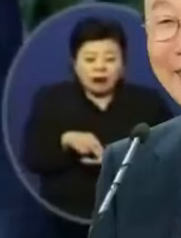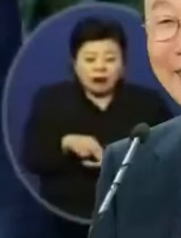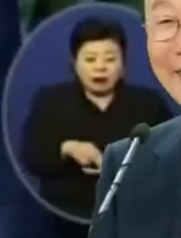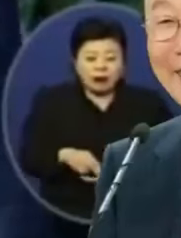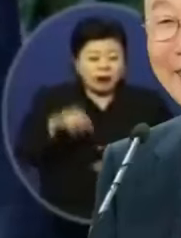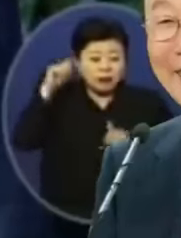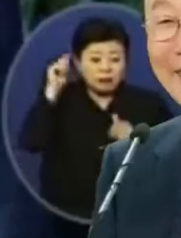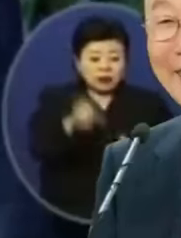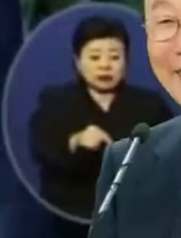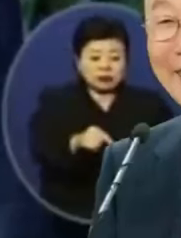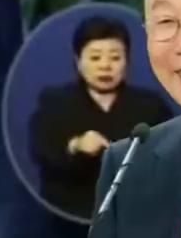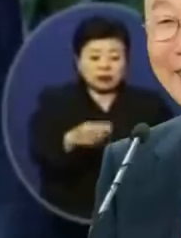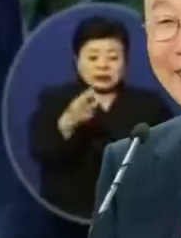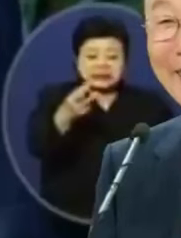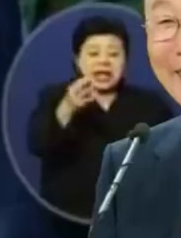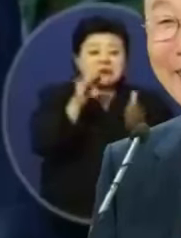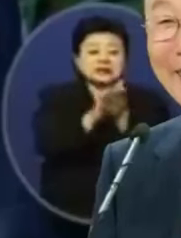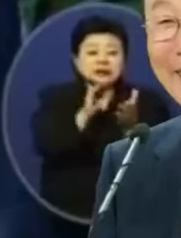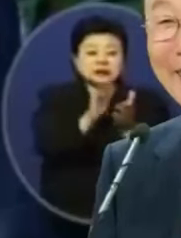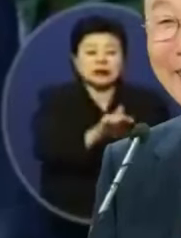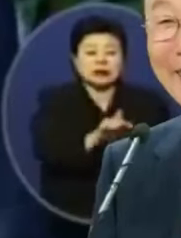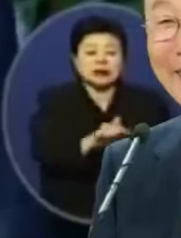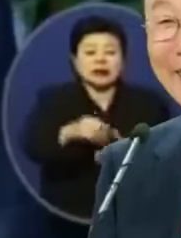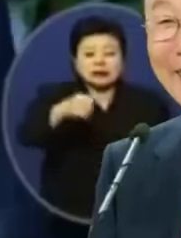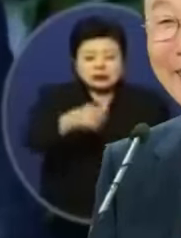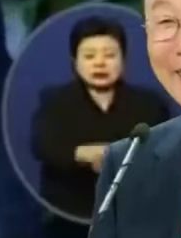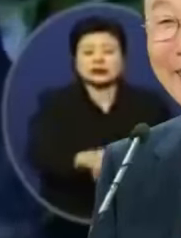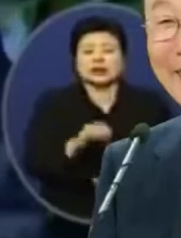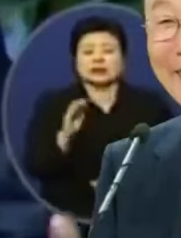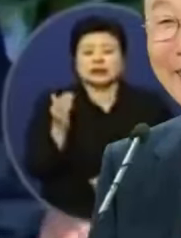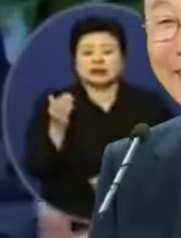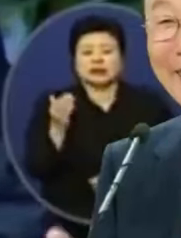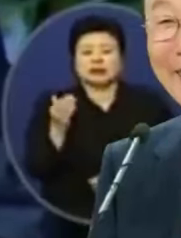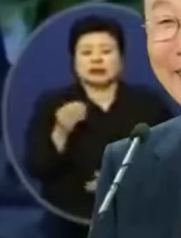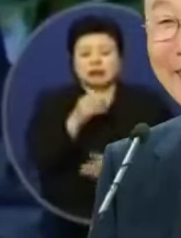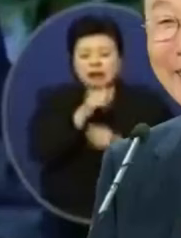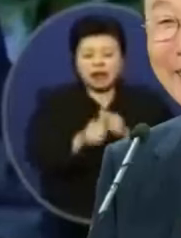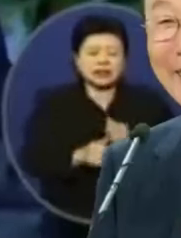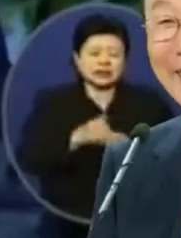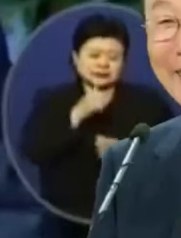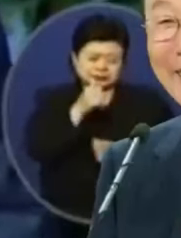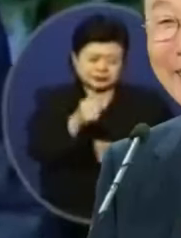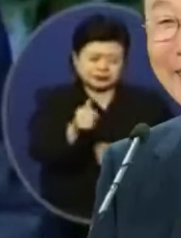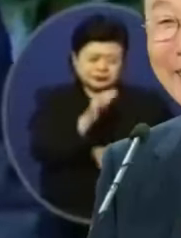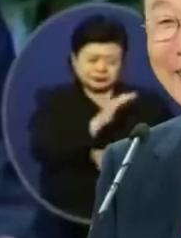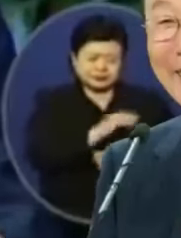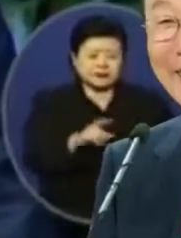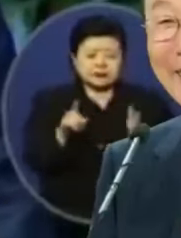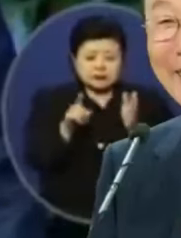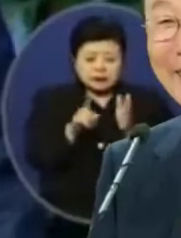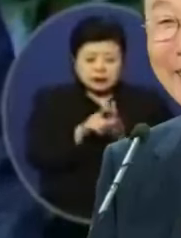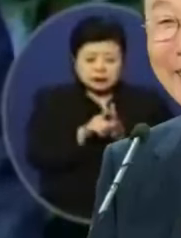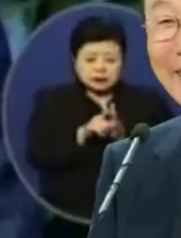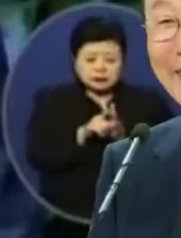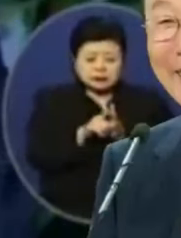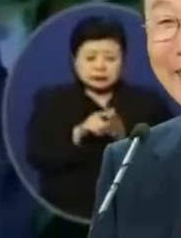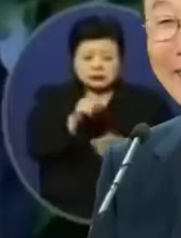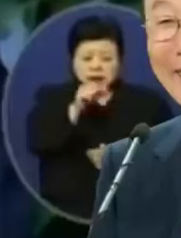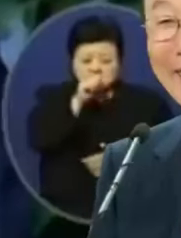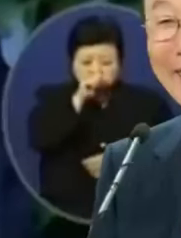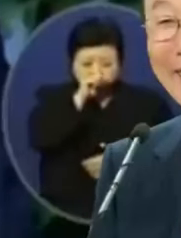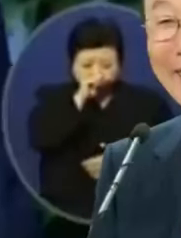했는데 선택하지 않을 수 없습니다. 근데 이 사람들은 하나님을 믿는다는